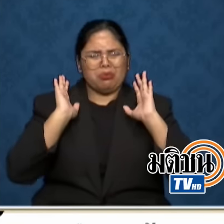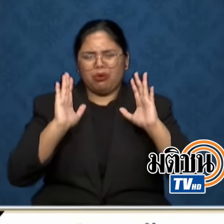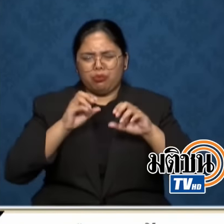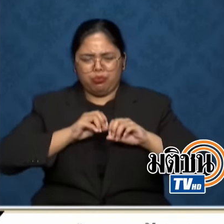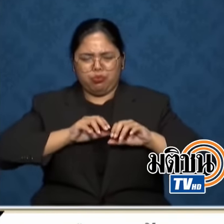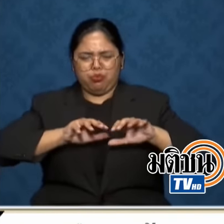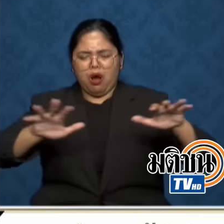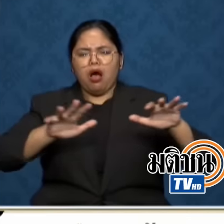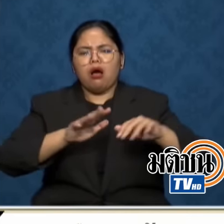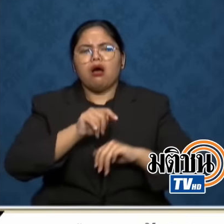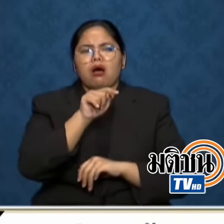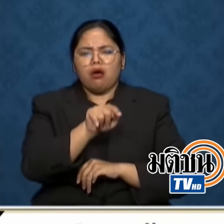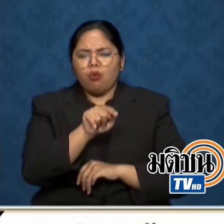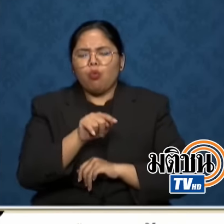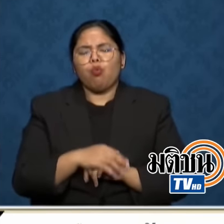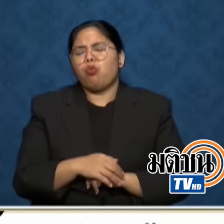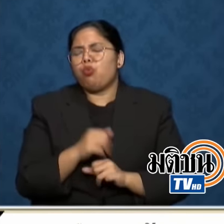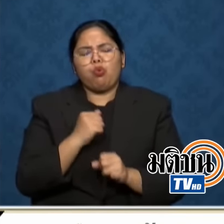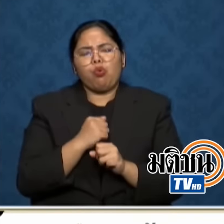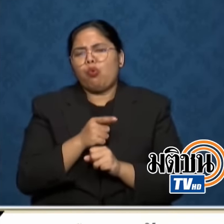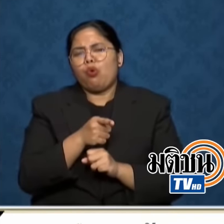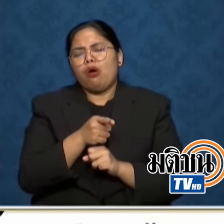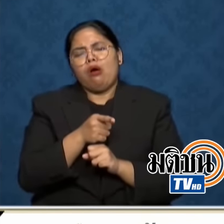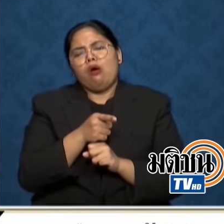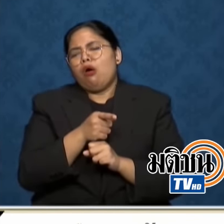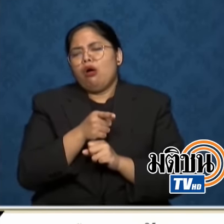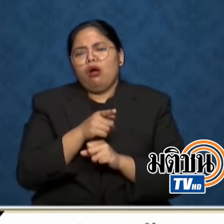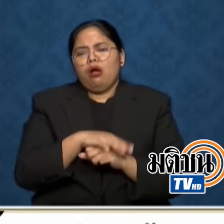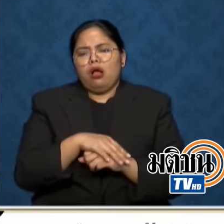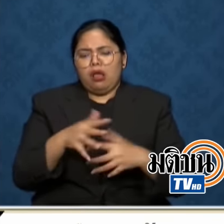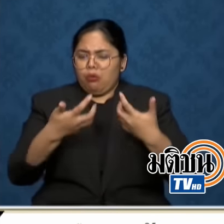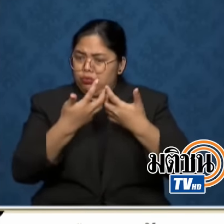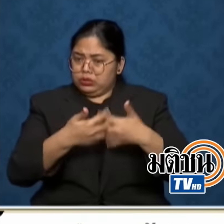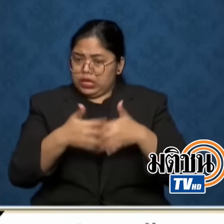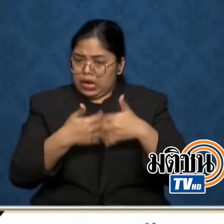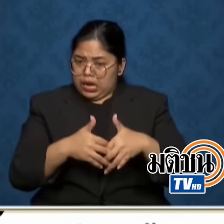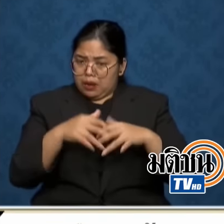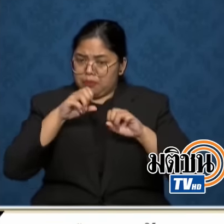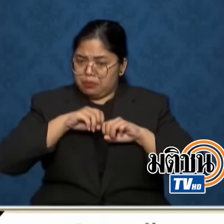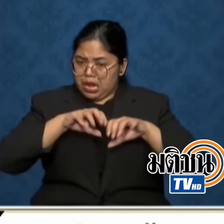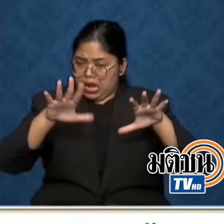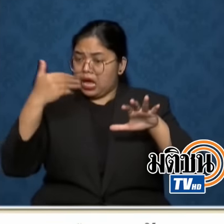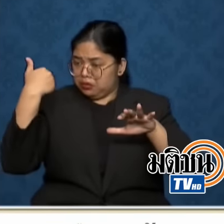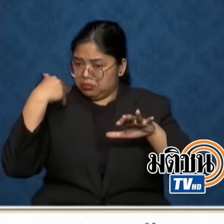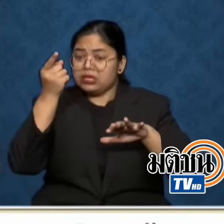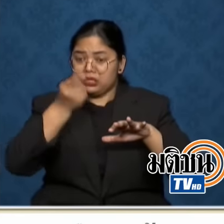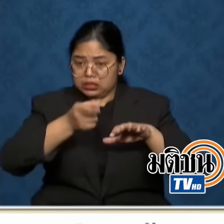มถามครับใช้มาอย่างนี้อีโคซิสเต็มอุตสาหกรรมมันจะเกิดขึ้นจริงๆเหรอครับอันสุดท้ายครับ